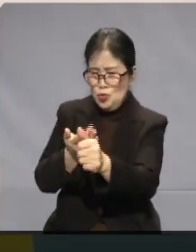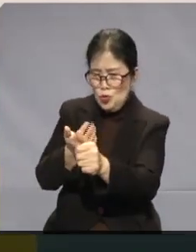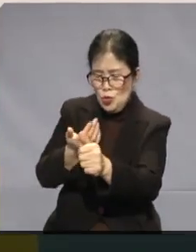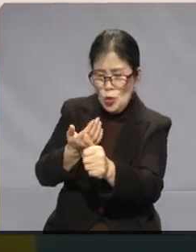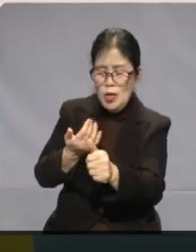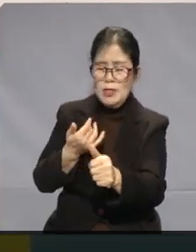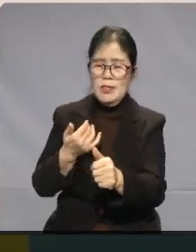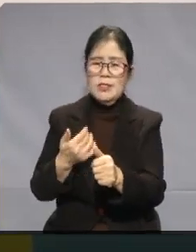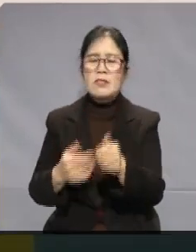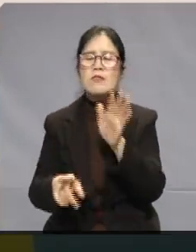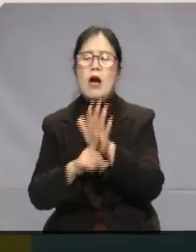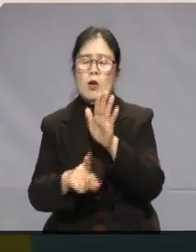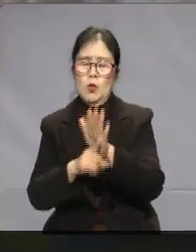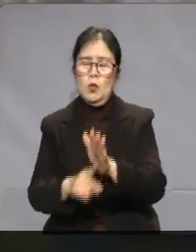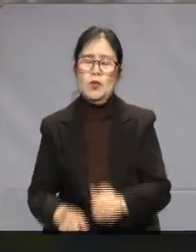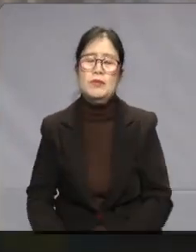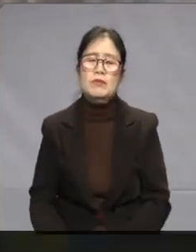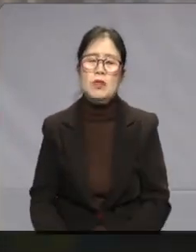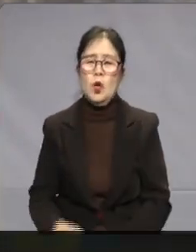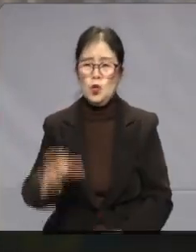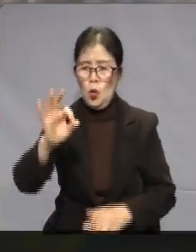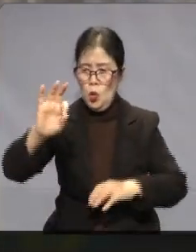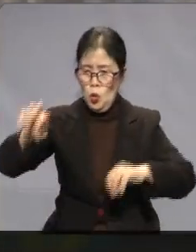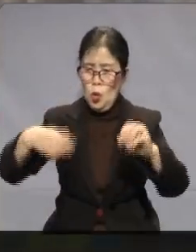미끼 광고일 가능성이 큰데